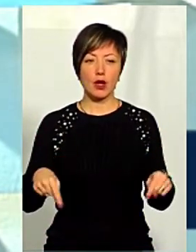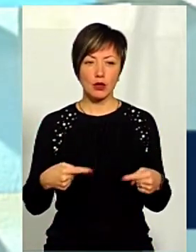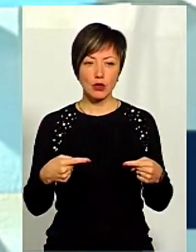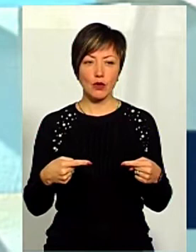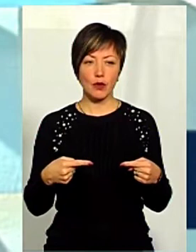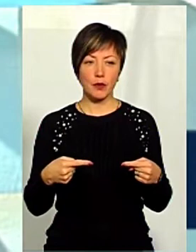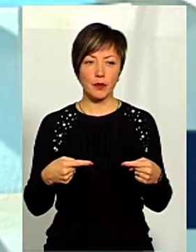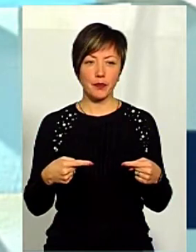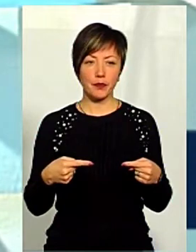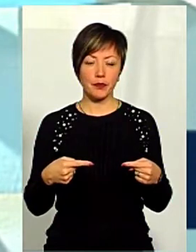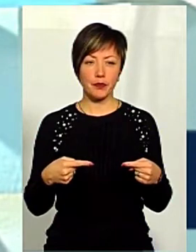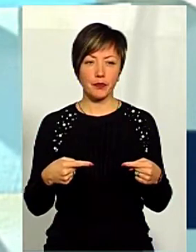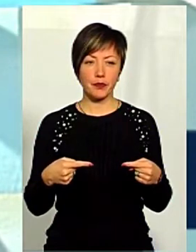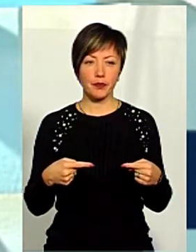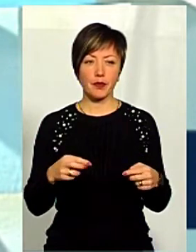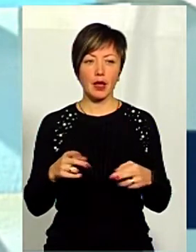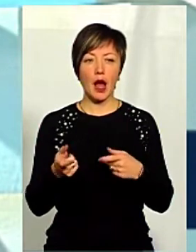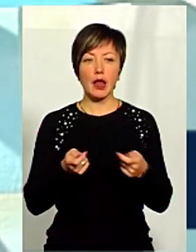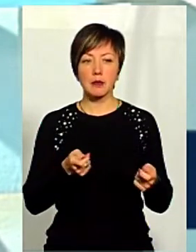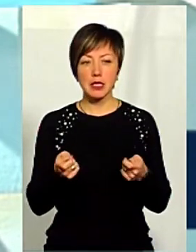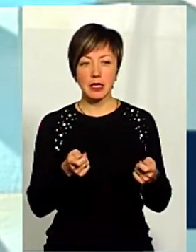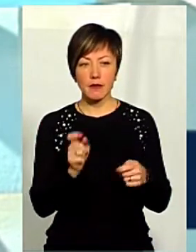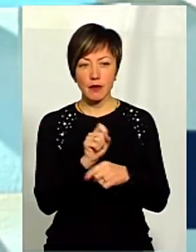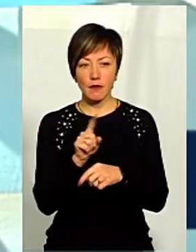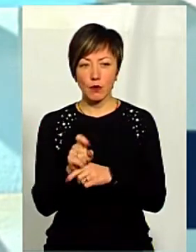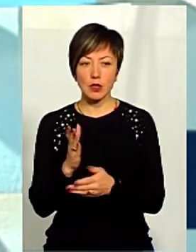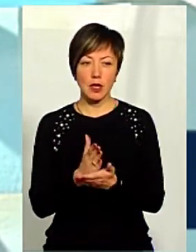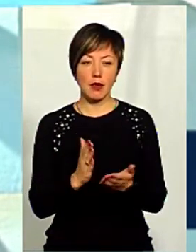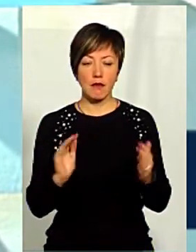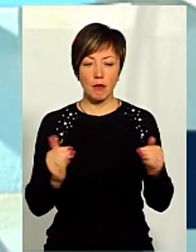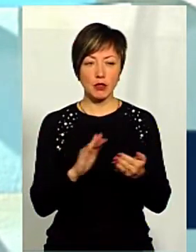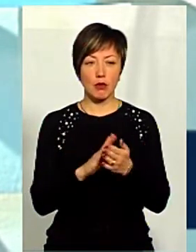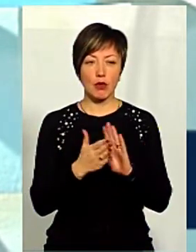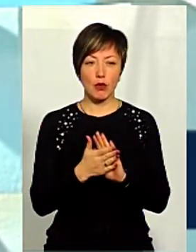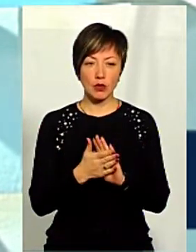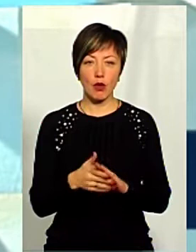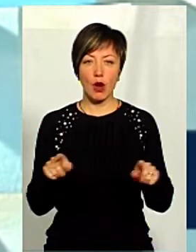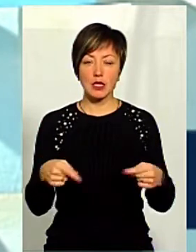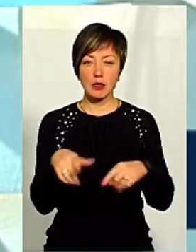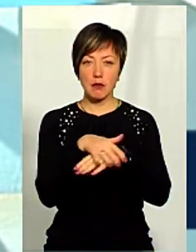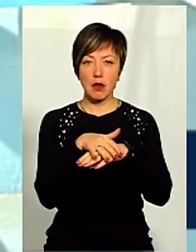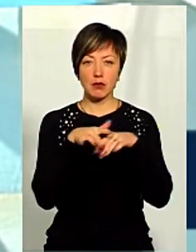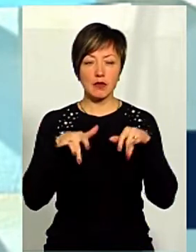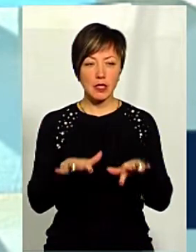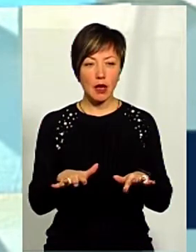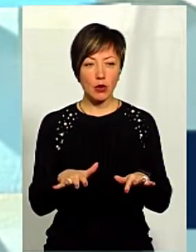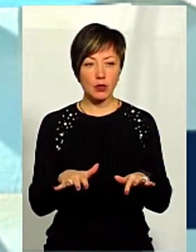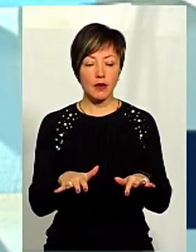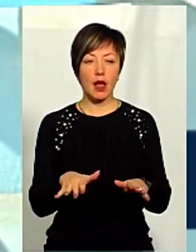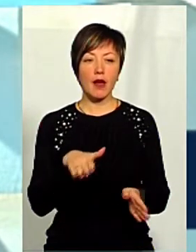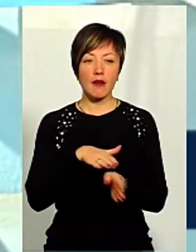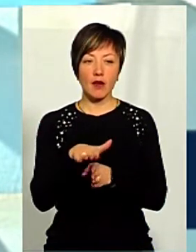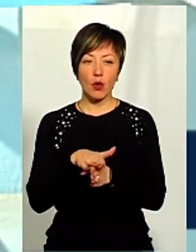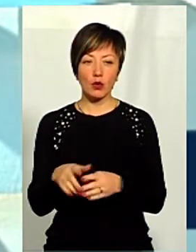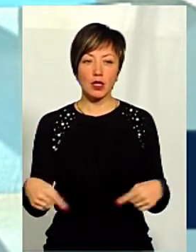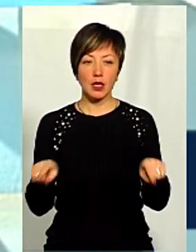організовуємо, скажімо, як адміністративні функції, є в межах положення про організацію масових заходів організатор, який